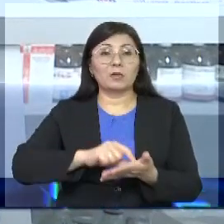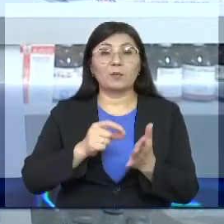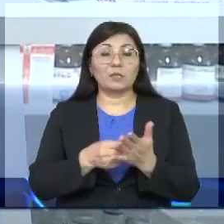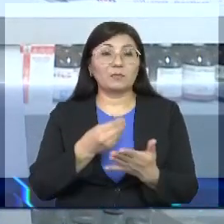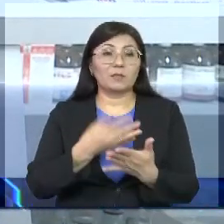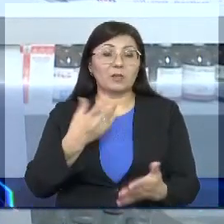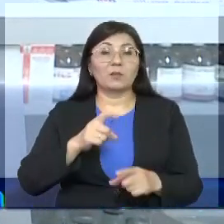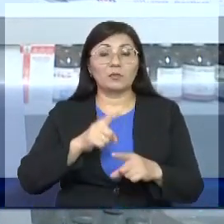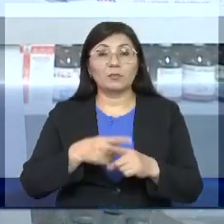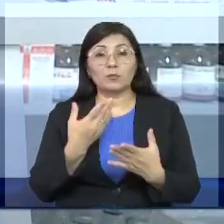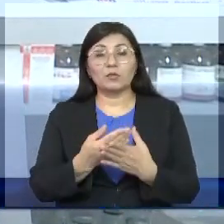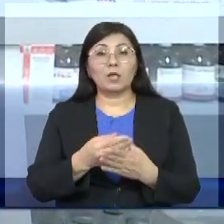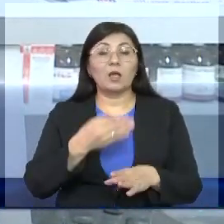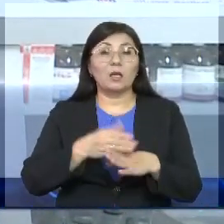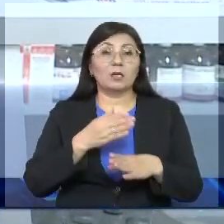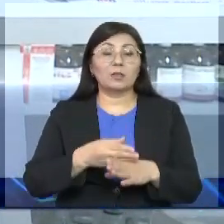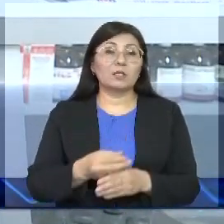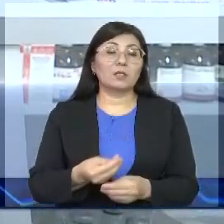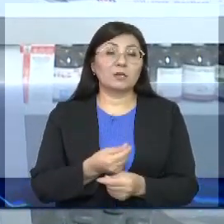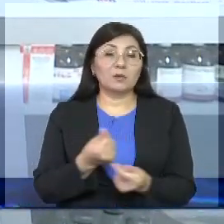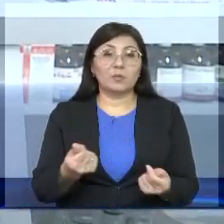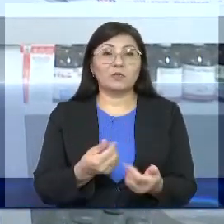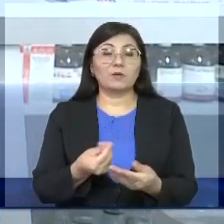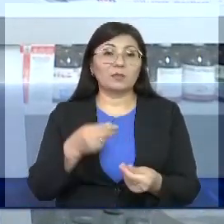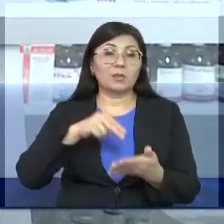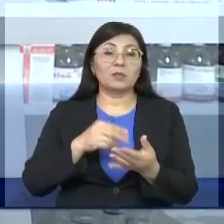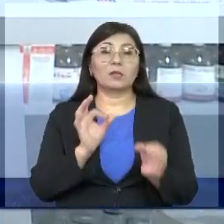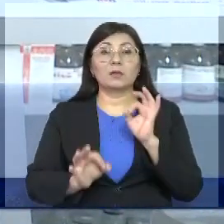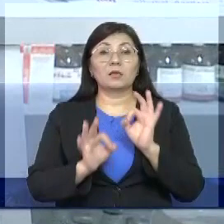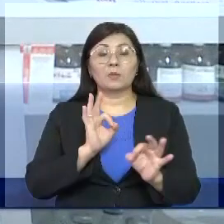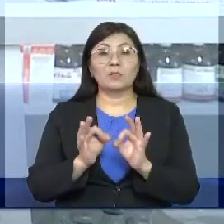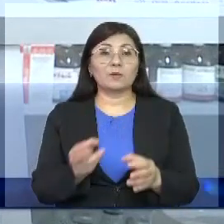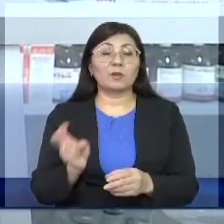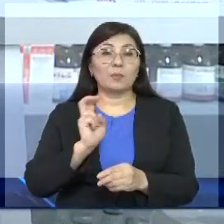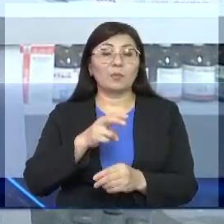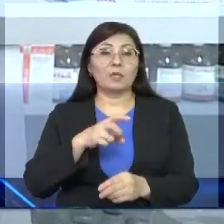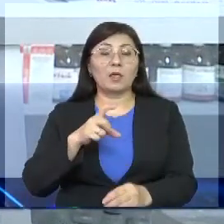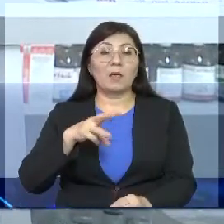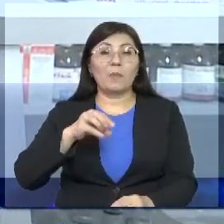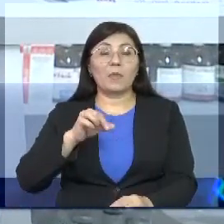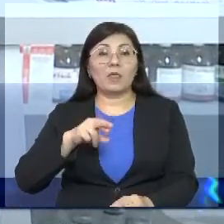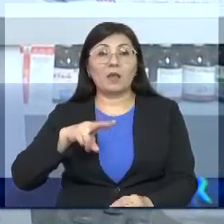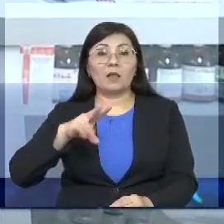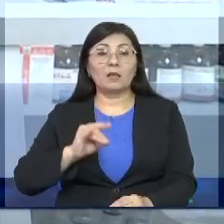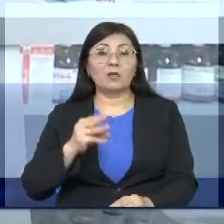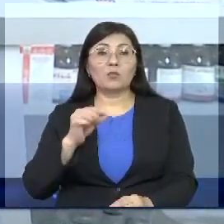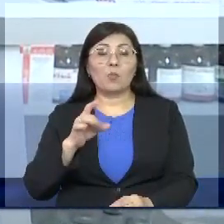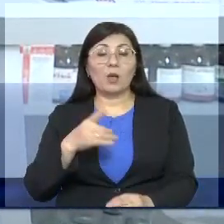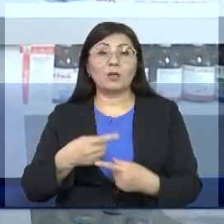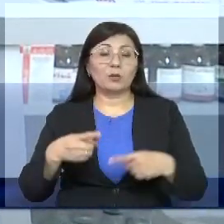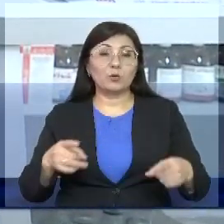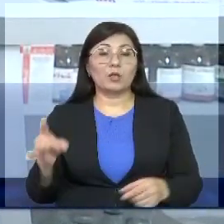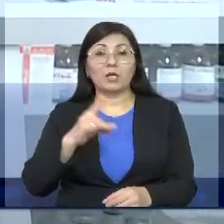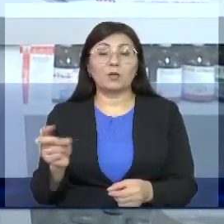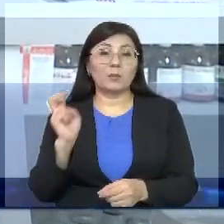обходится, плюс нужно кредит погашать. Цены у меня доступные. Обращаются даже клиенты из Хабды, Миялы, Шубаркудука. Действует доставка обычно